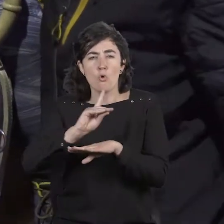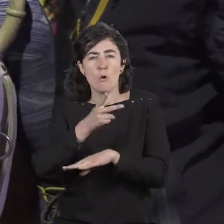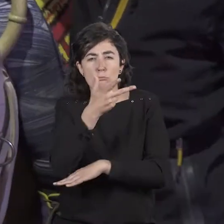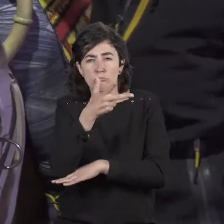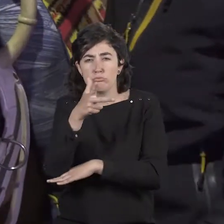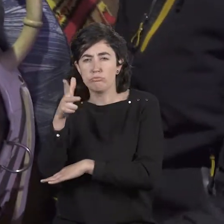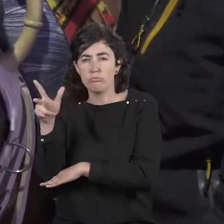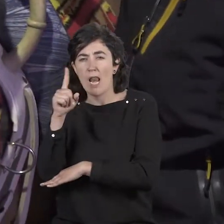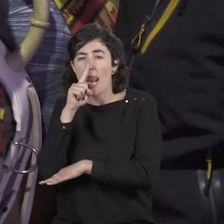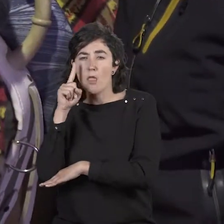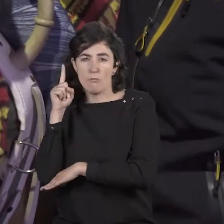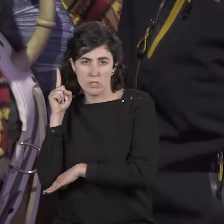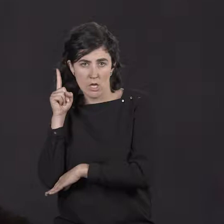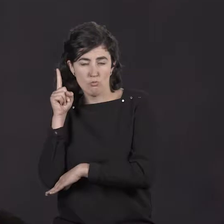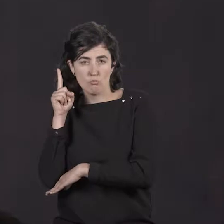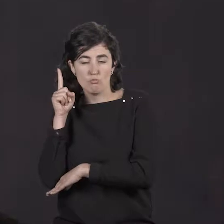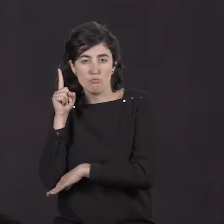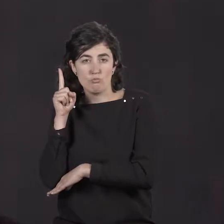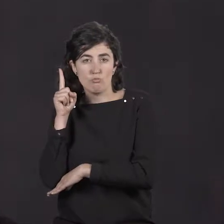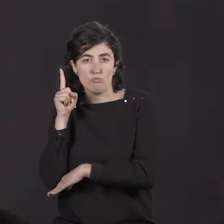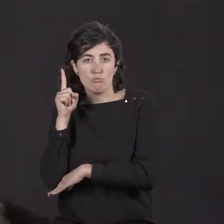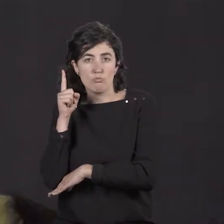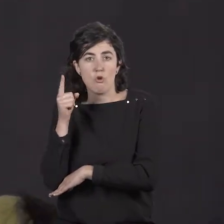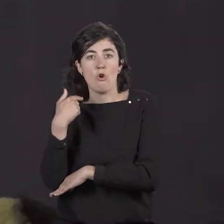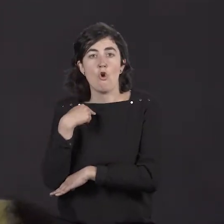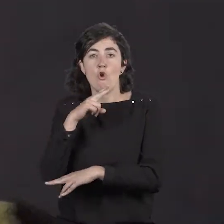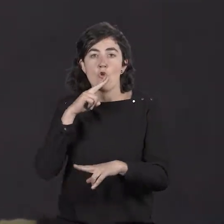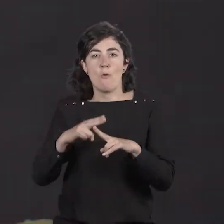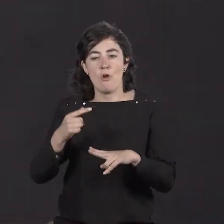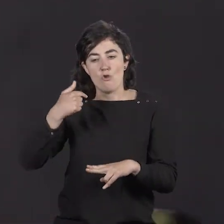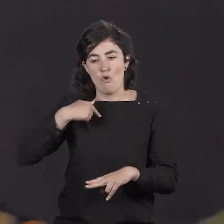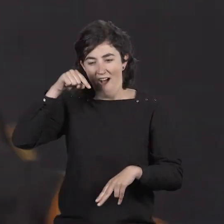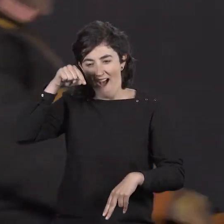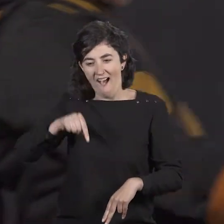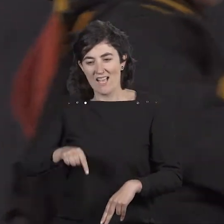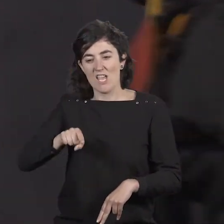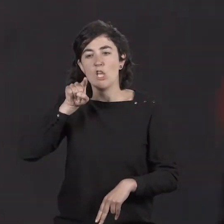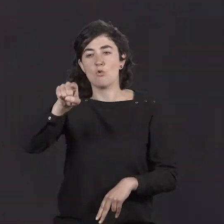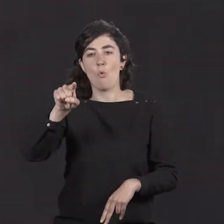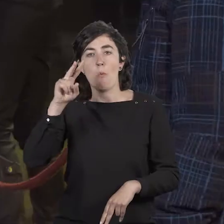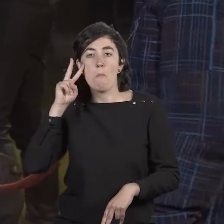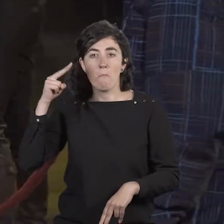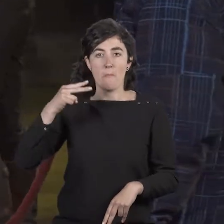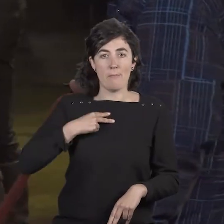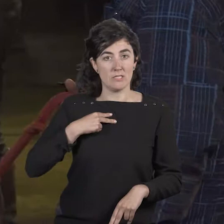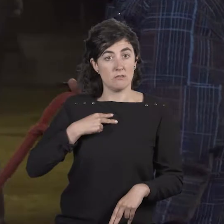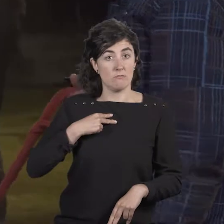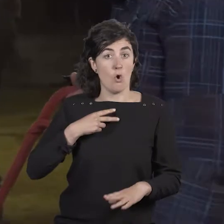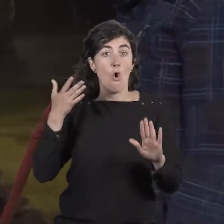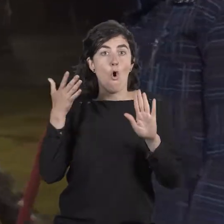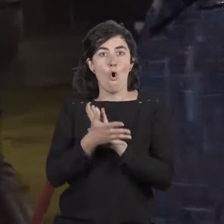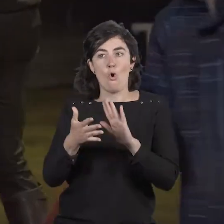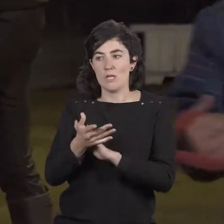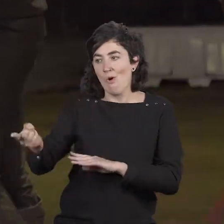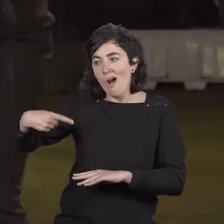polit bat eta dokumental ere bai egin genuen iaz eta deitzen da Estoy aquí me ves, ba, esateko